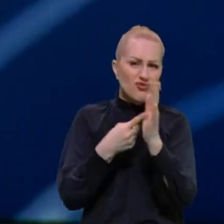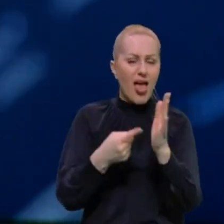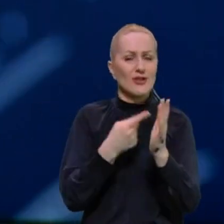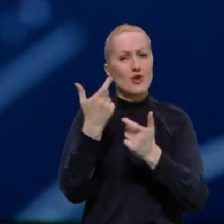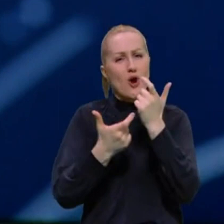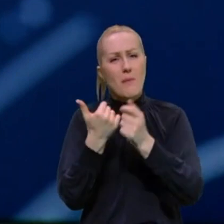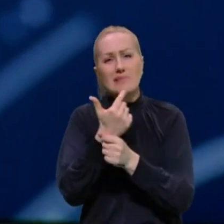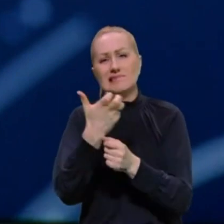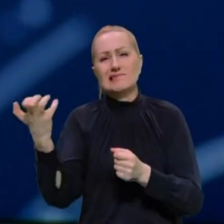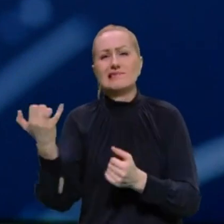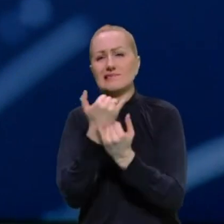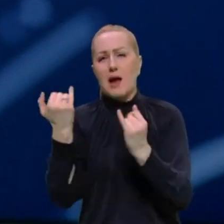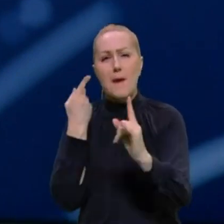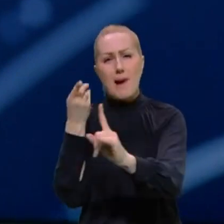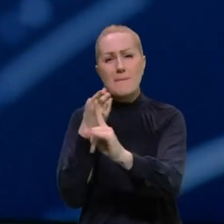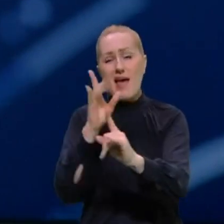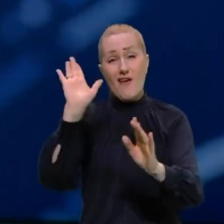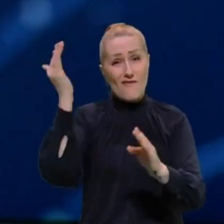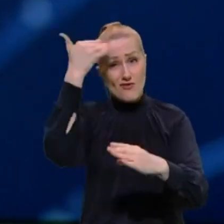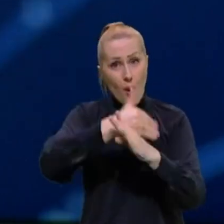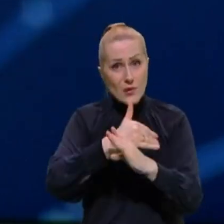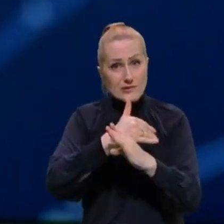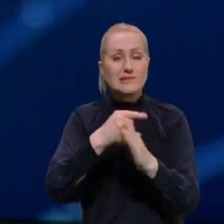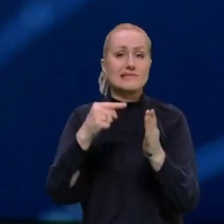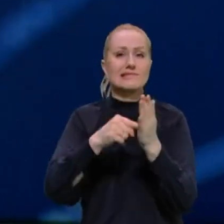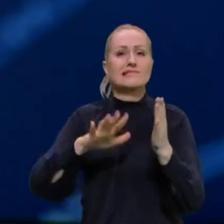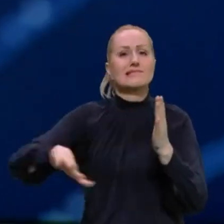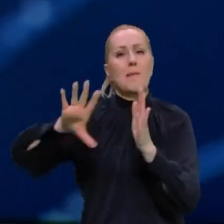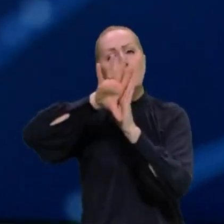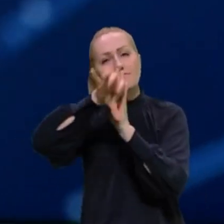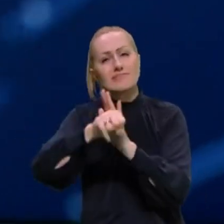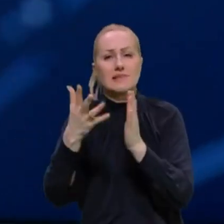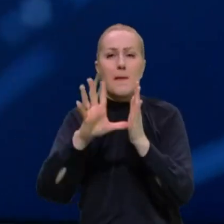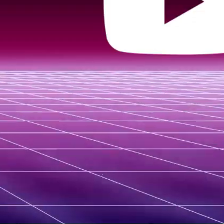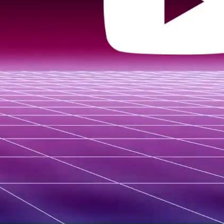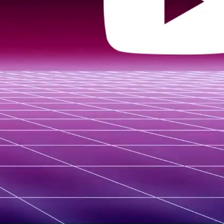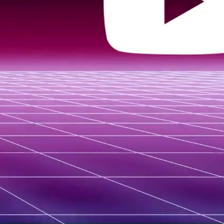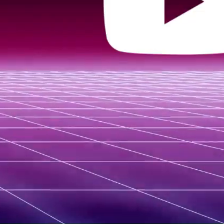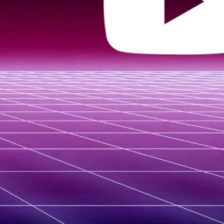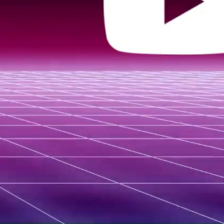często kilkaset rakiet nocami do miast ukraińskich,